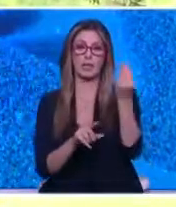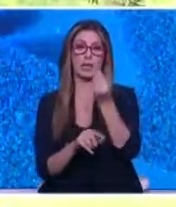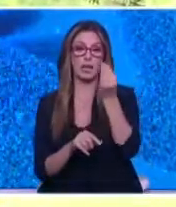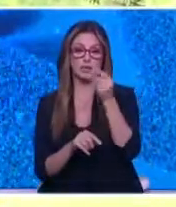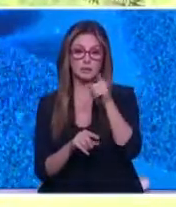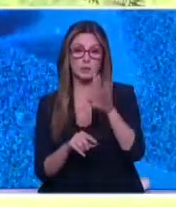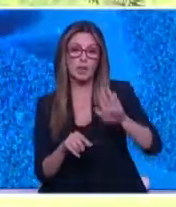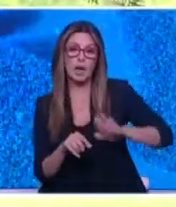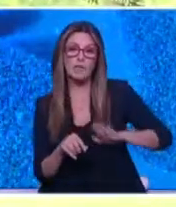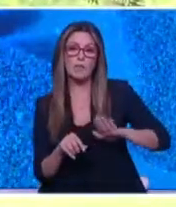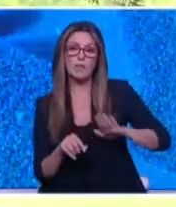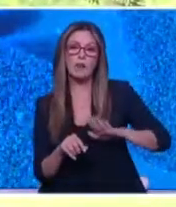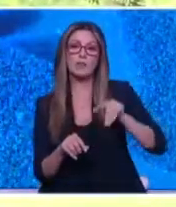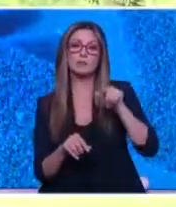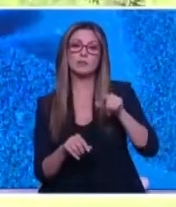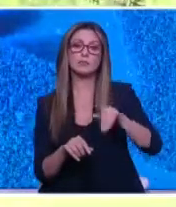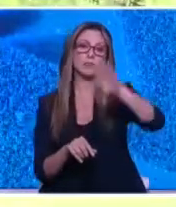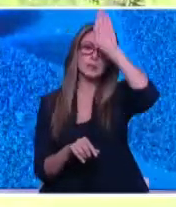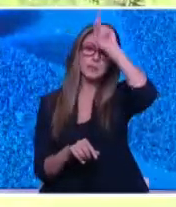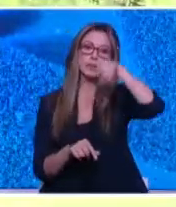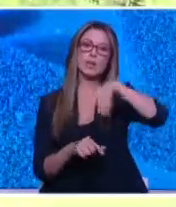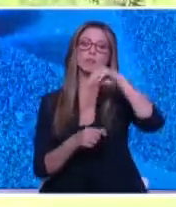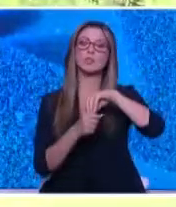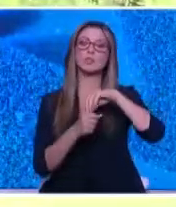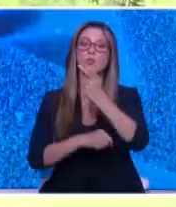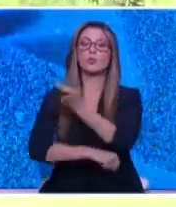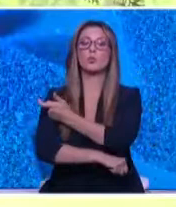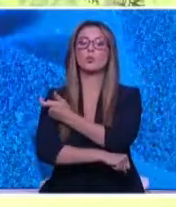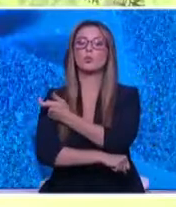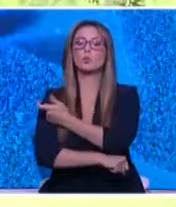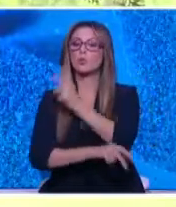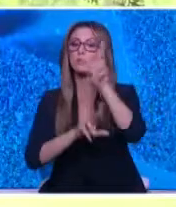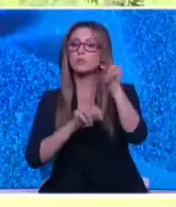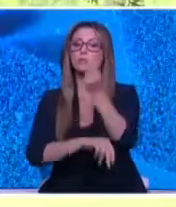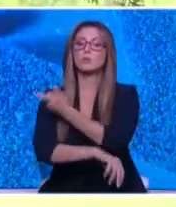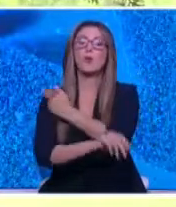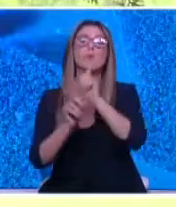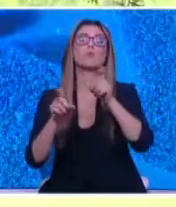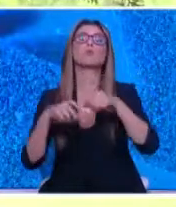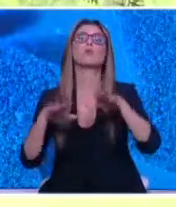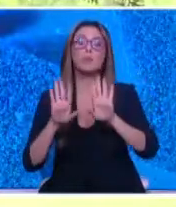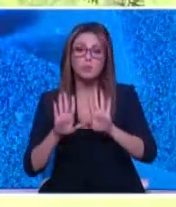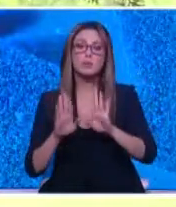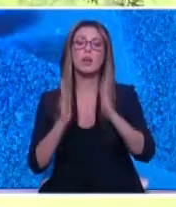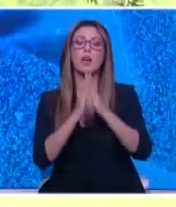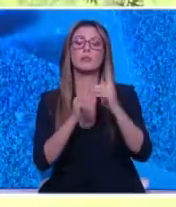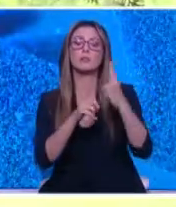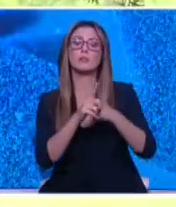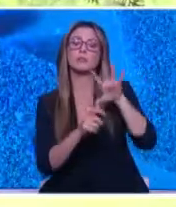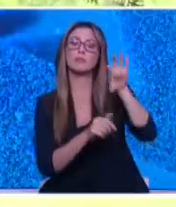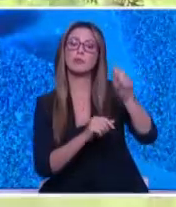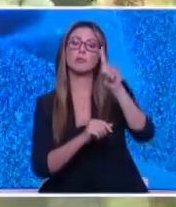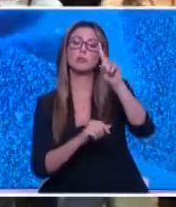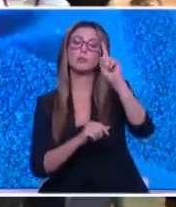bir evladımızın İstanbul'da yurt bulamadığı takdirde ayda 9-10 bin lira kira verecek bir